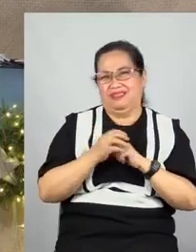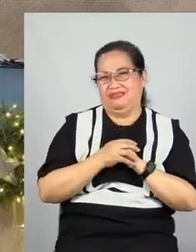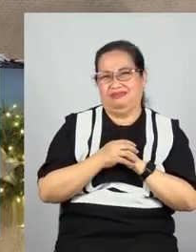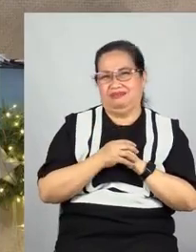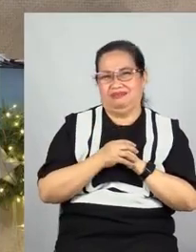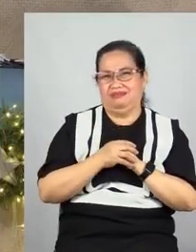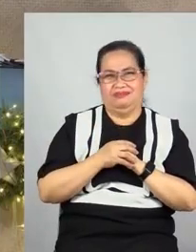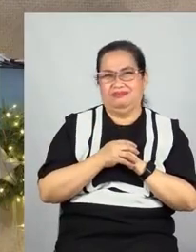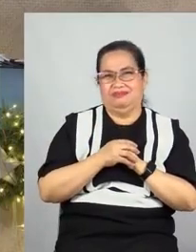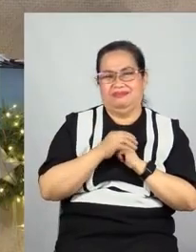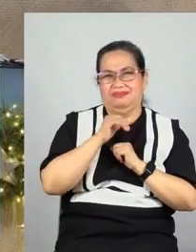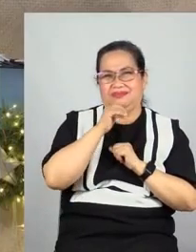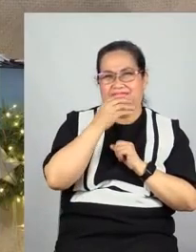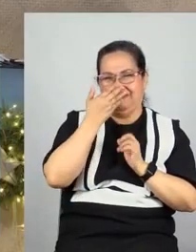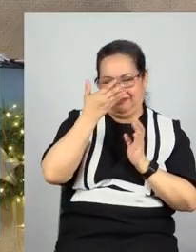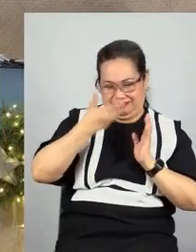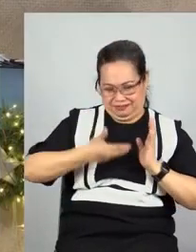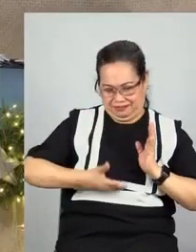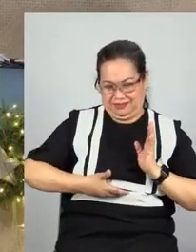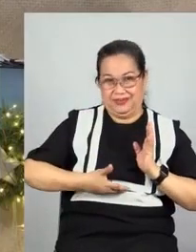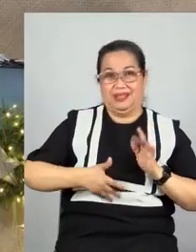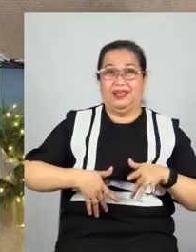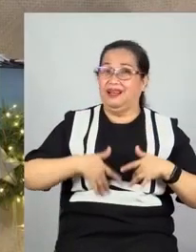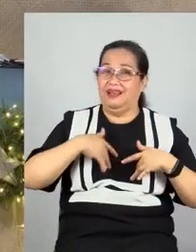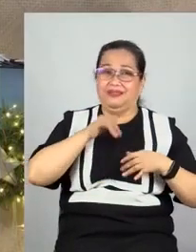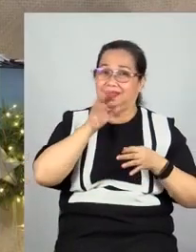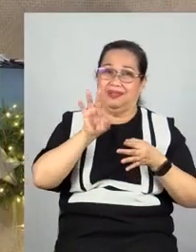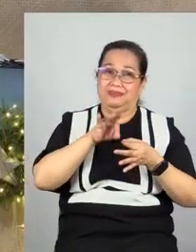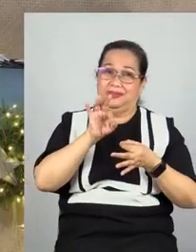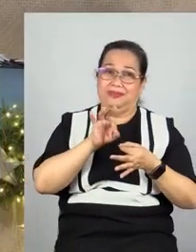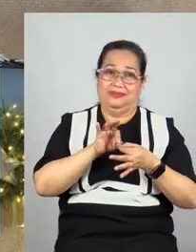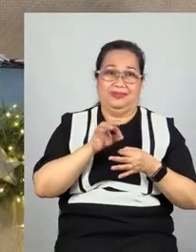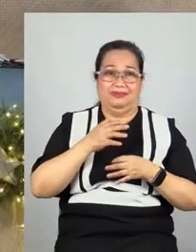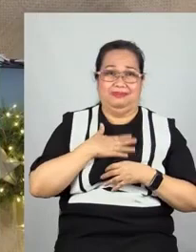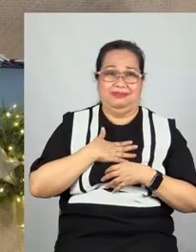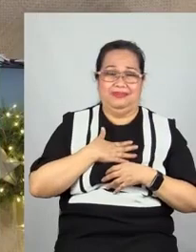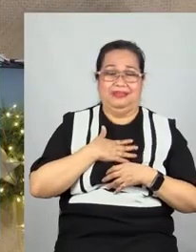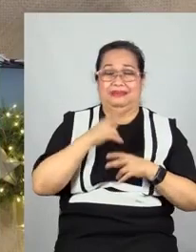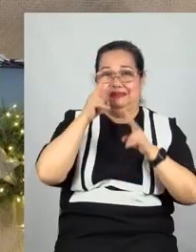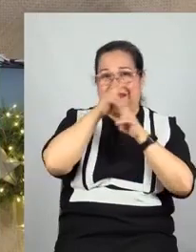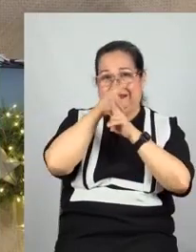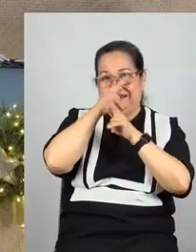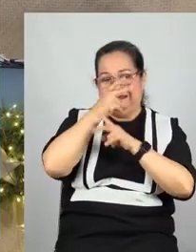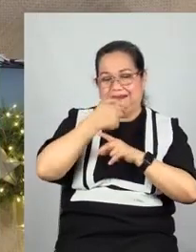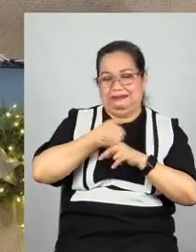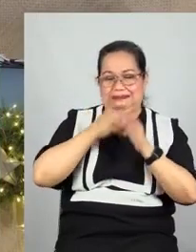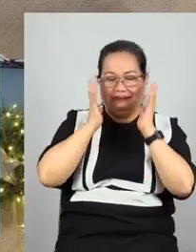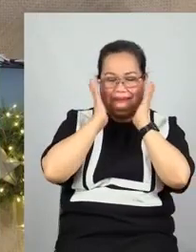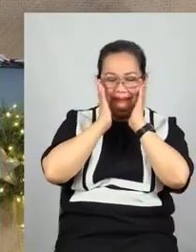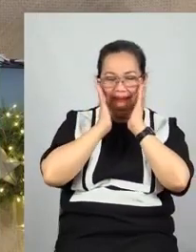hindi maganda ang testimonyo ko eh. Meron akong mga nagawa na medyo nakakahiya.